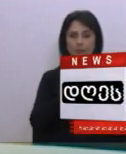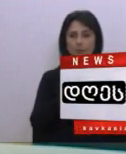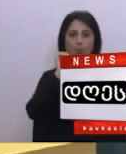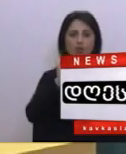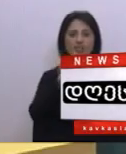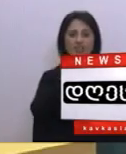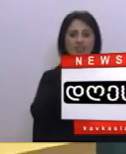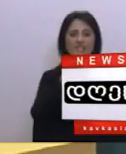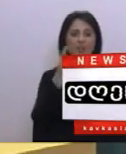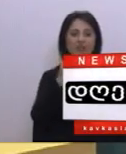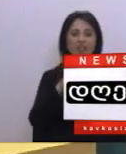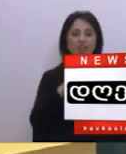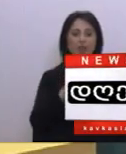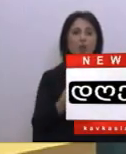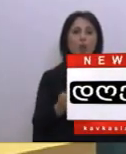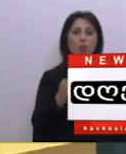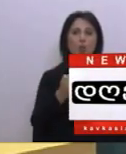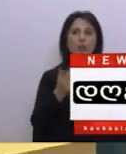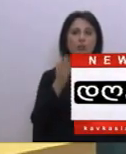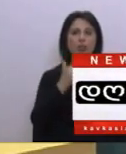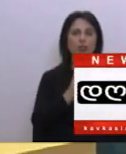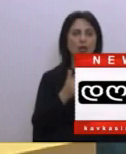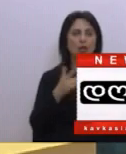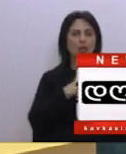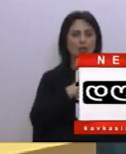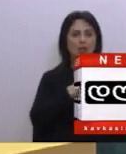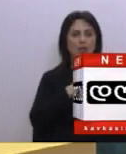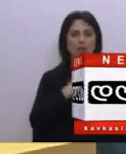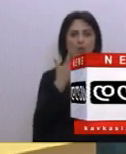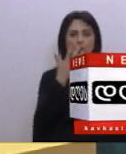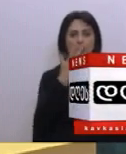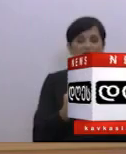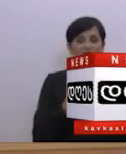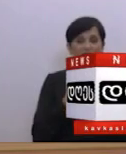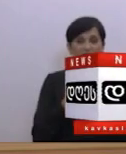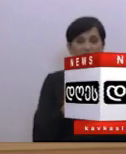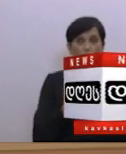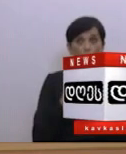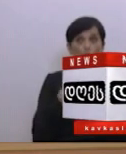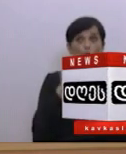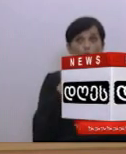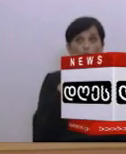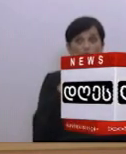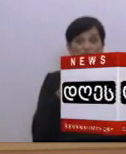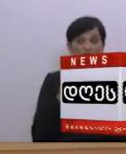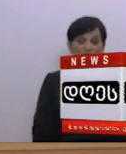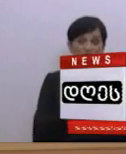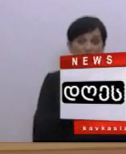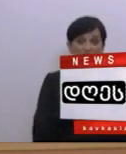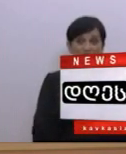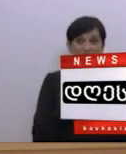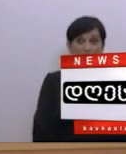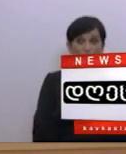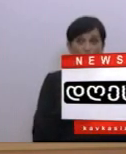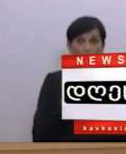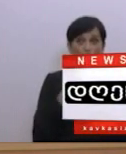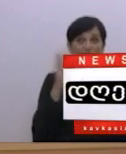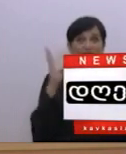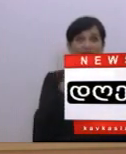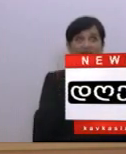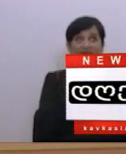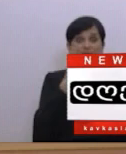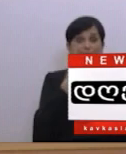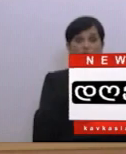Gamoslomats Rodesats, Iskit Hulobda to Sadio Premieri, Shovis Tragedis Rames. Rodesats Guesa Ubrebit, Rok